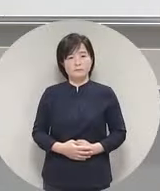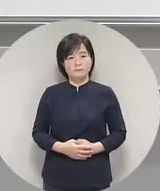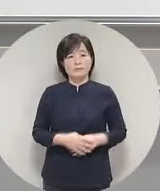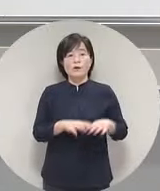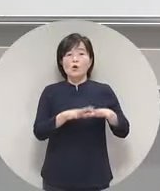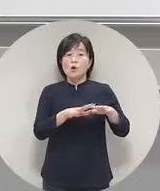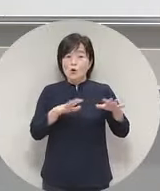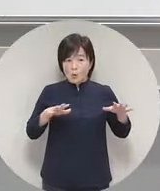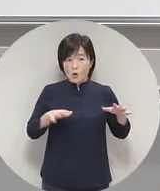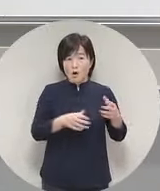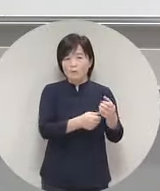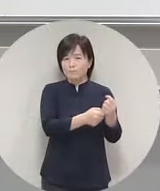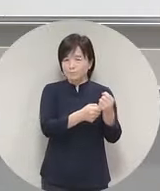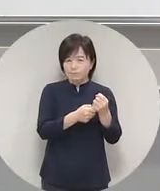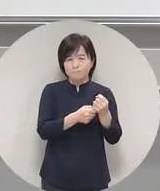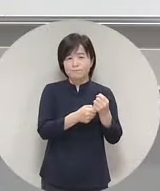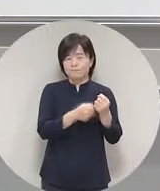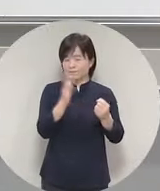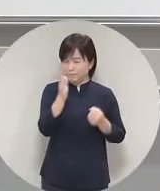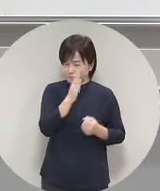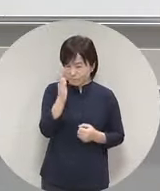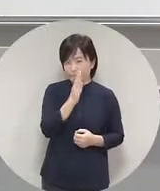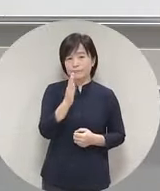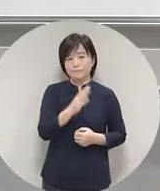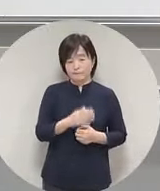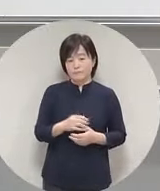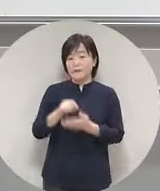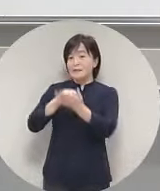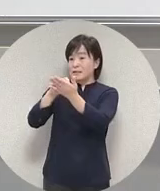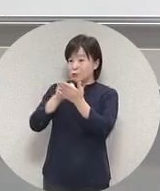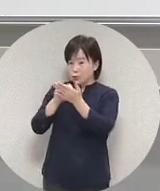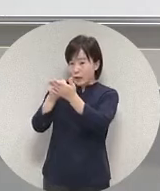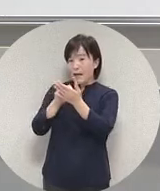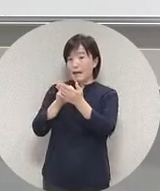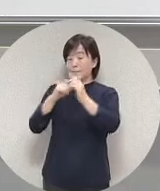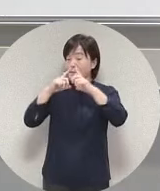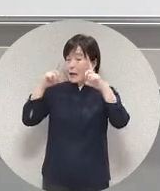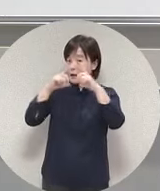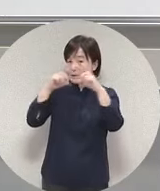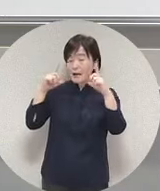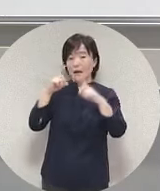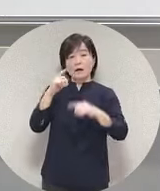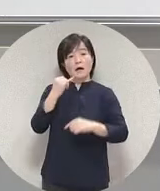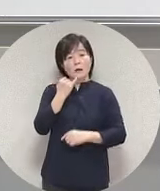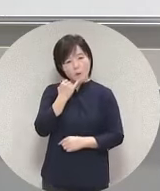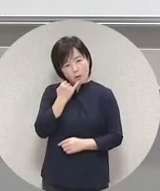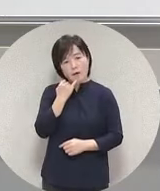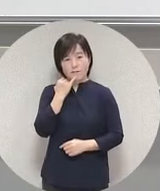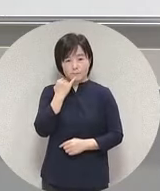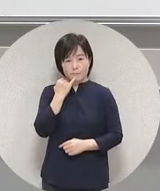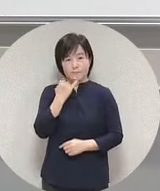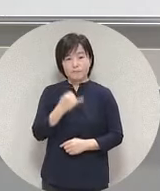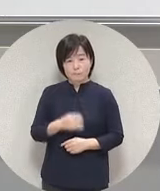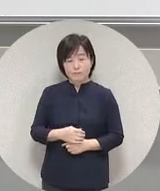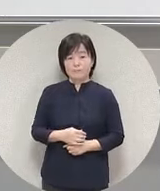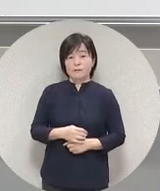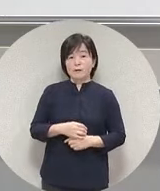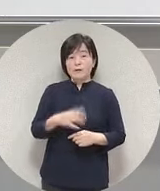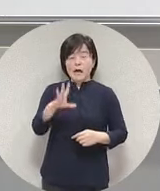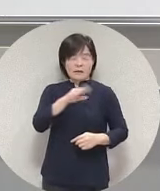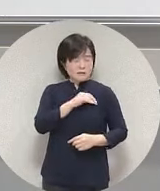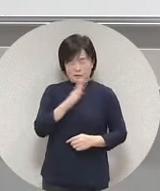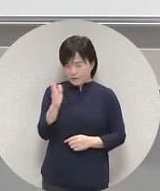筆談でもいいし、口を大きく開けて会話をしてみるでもいい。直接子どもに頼らずに会話